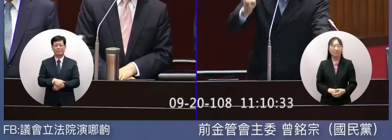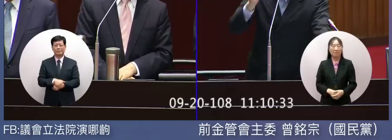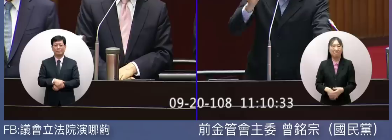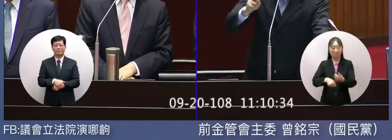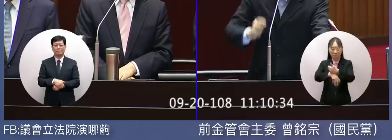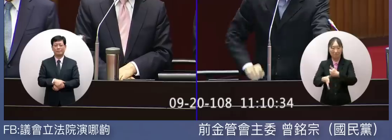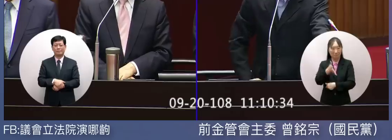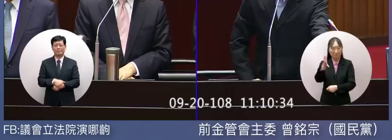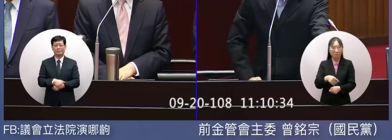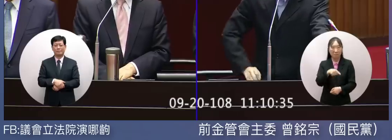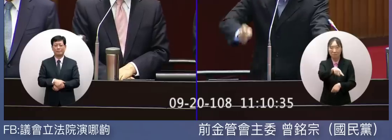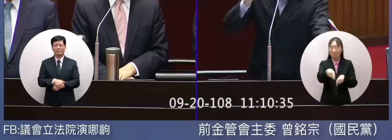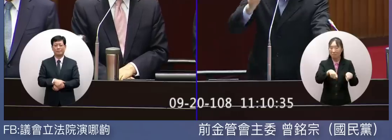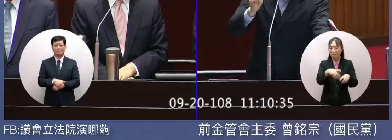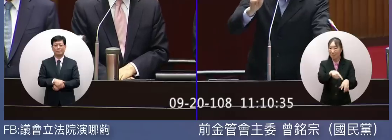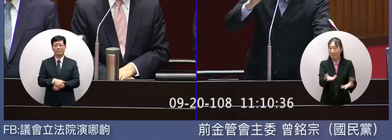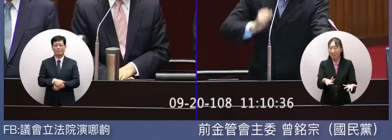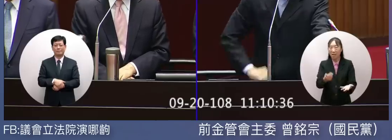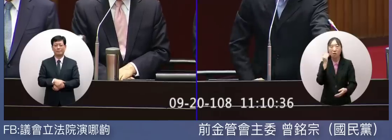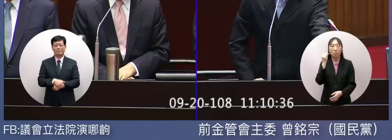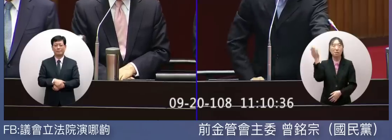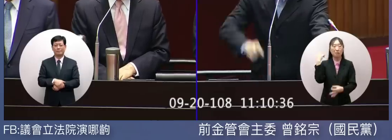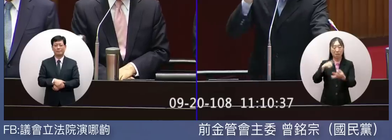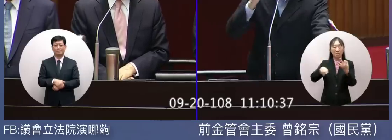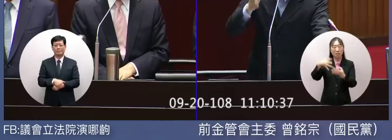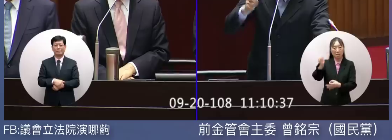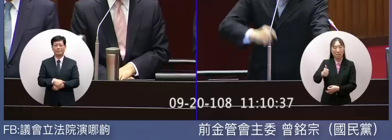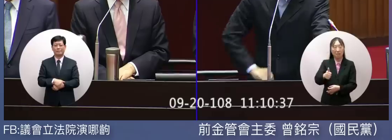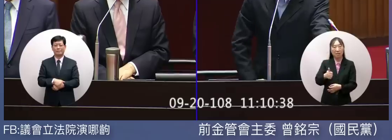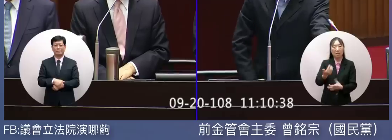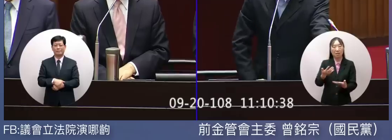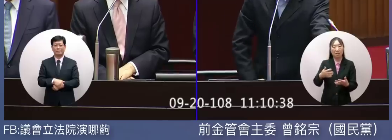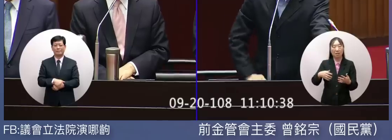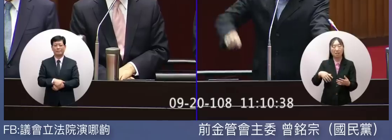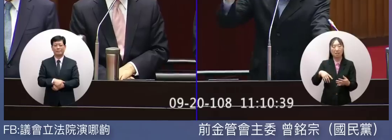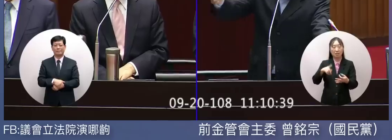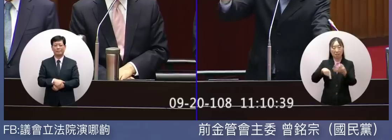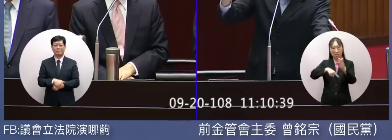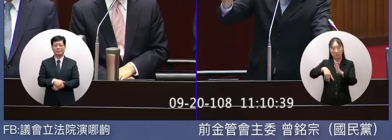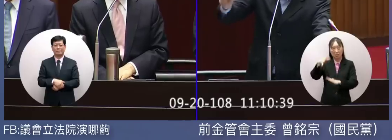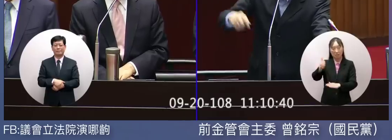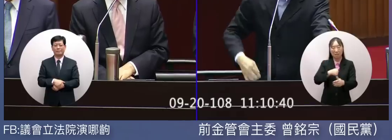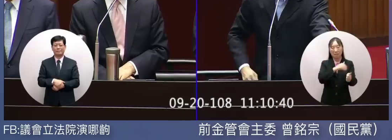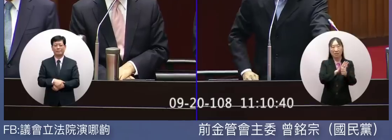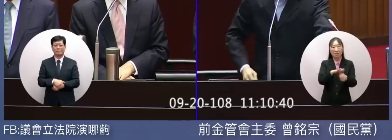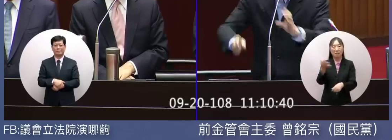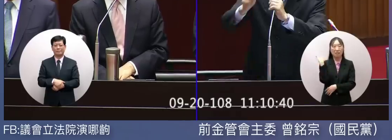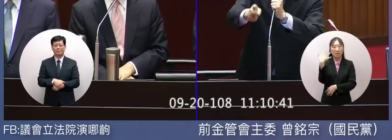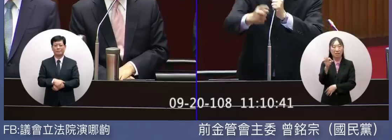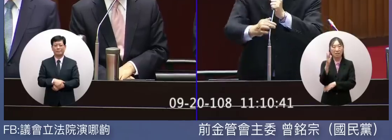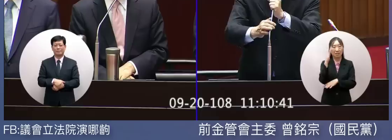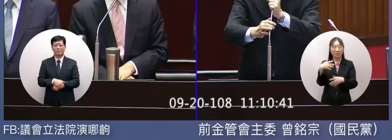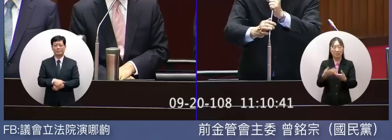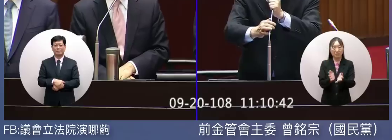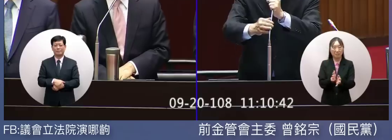你没有这个案子，没有毛治国部长，没有毛治国院长，没有当时财政部，当